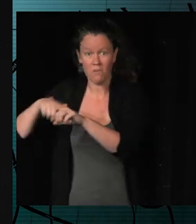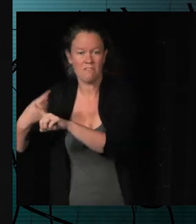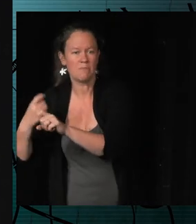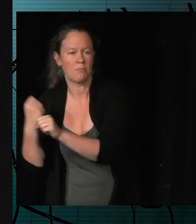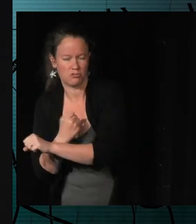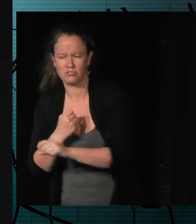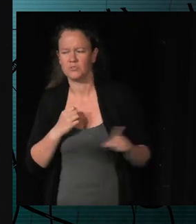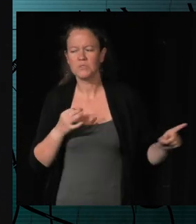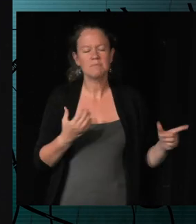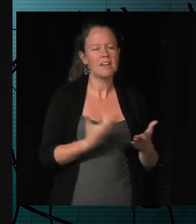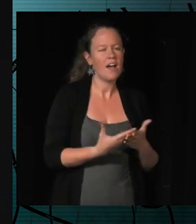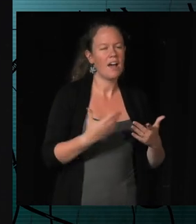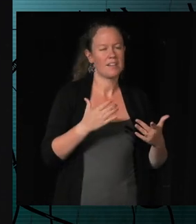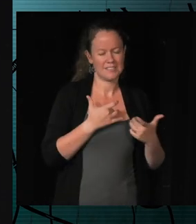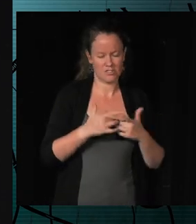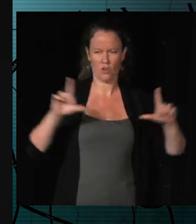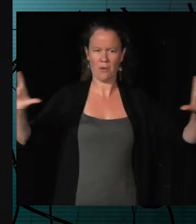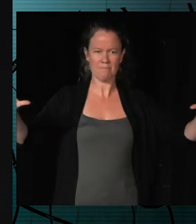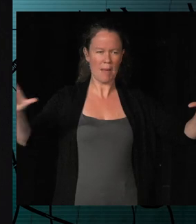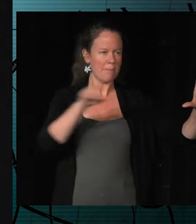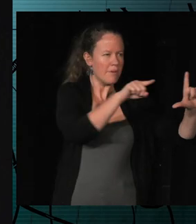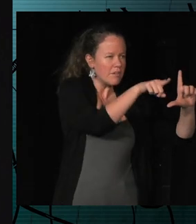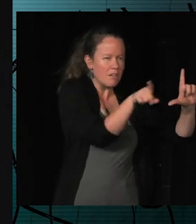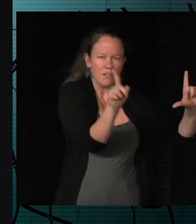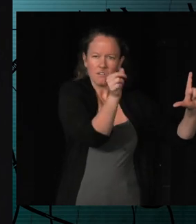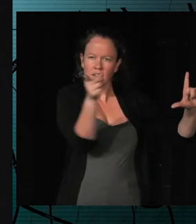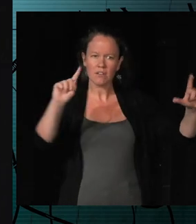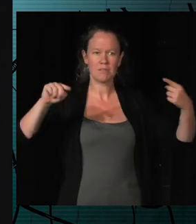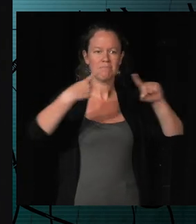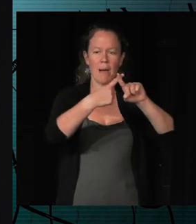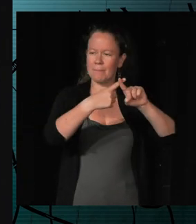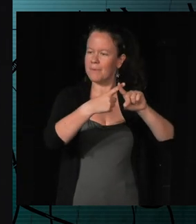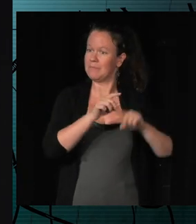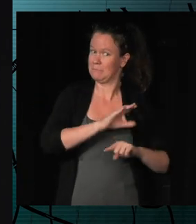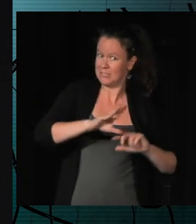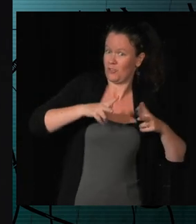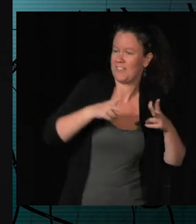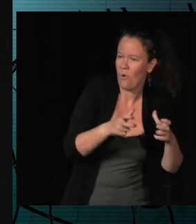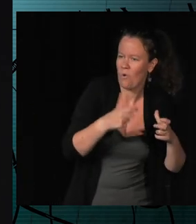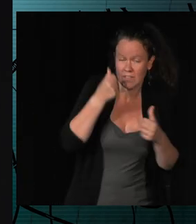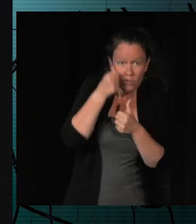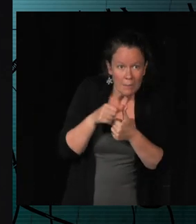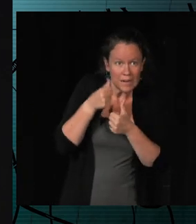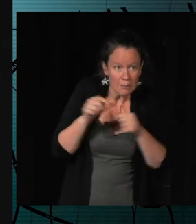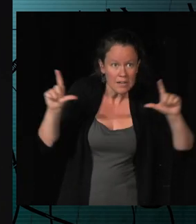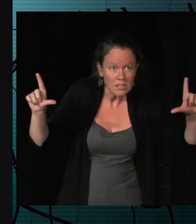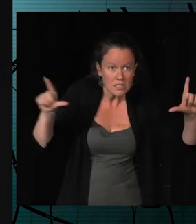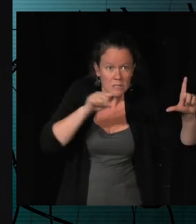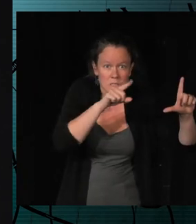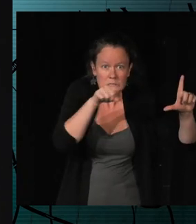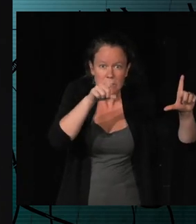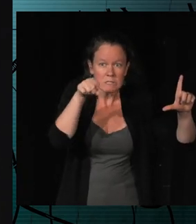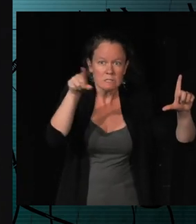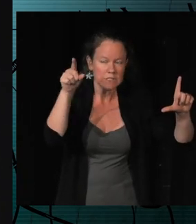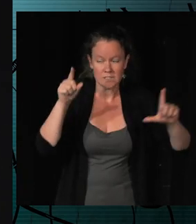donc pour elle doit mémoriser la carteû la carte qui est très qui est vitale dans les saltil on passe son temps à ouvrir des portes essayer